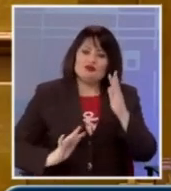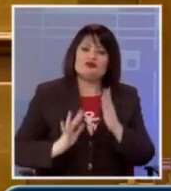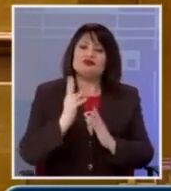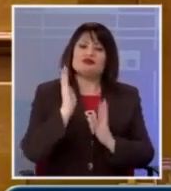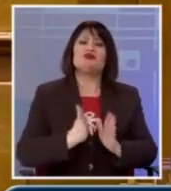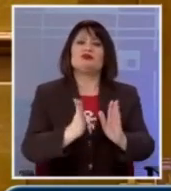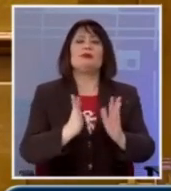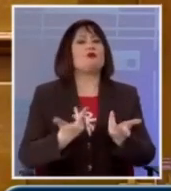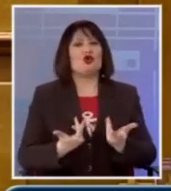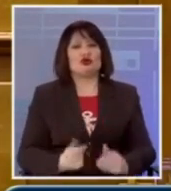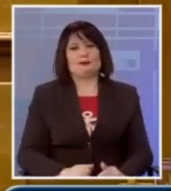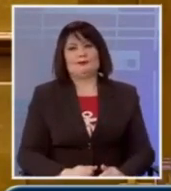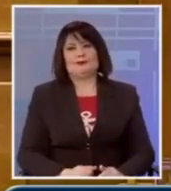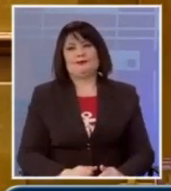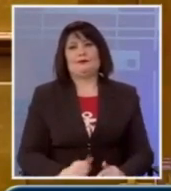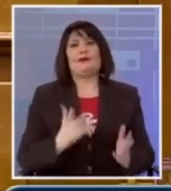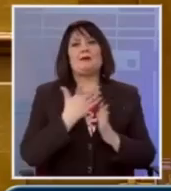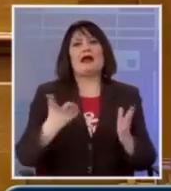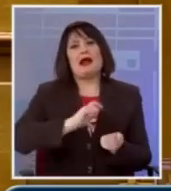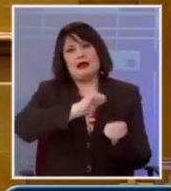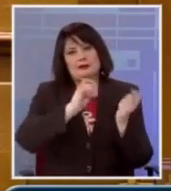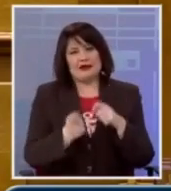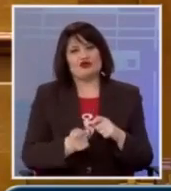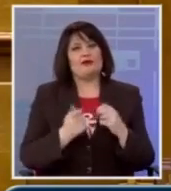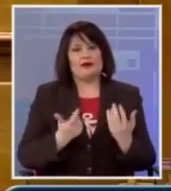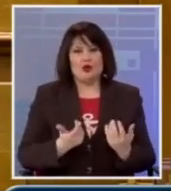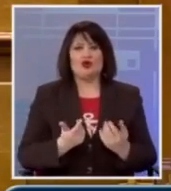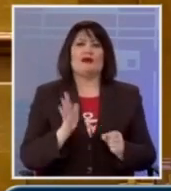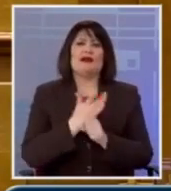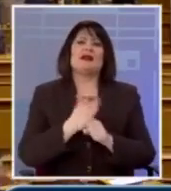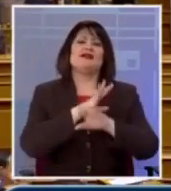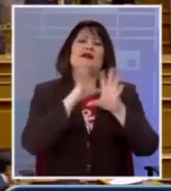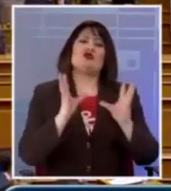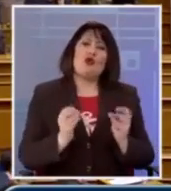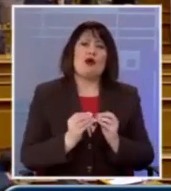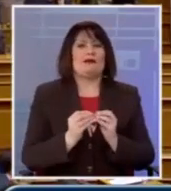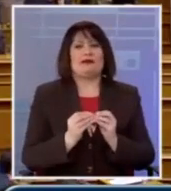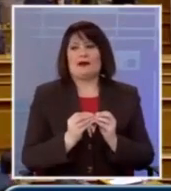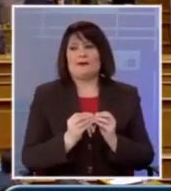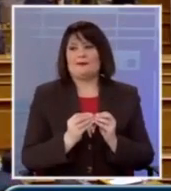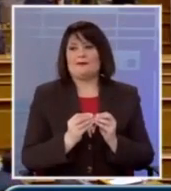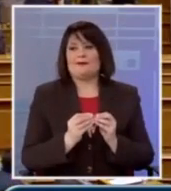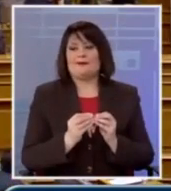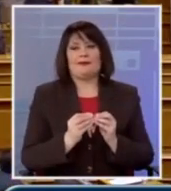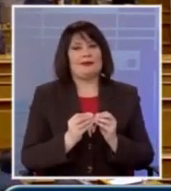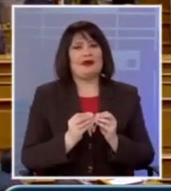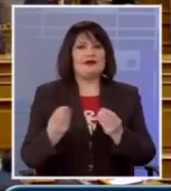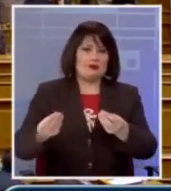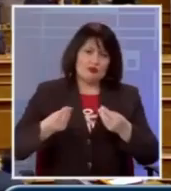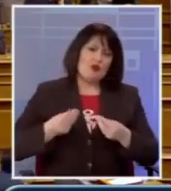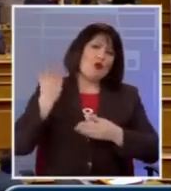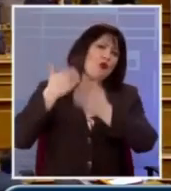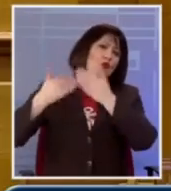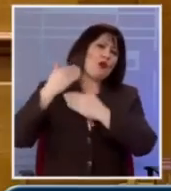θα γίνει αυτή η τεράστια μεταστροφή που θα διαλύσει όλες αυτές τα κληροδοτημένα μας